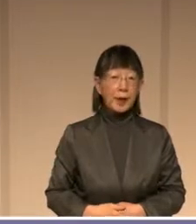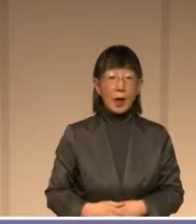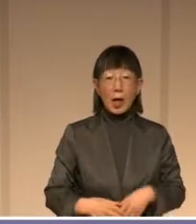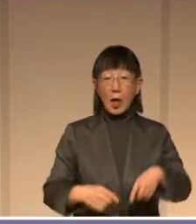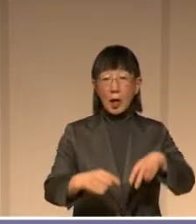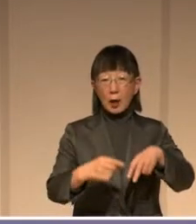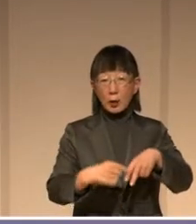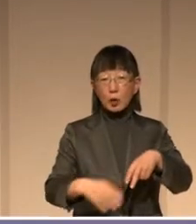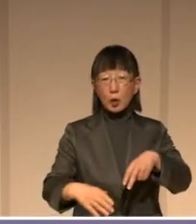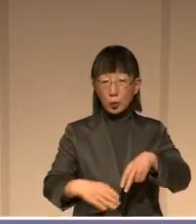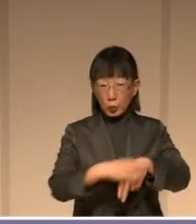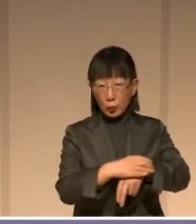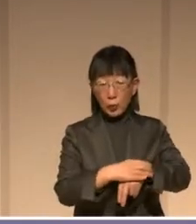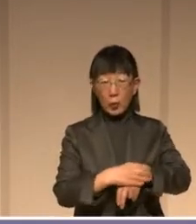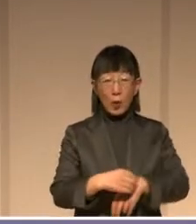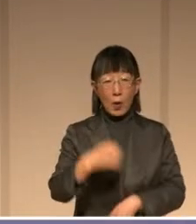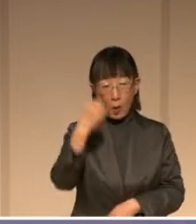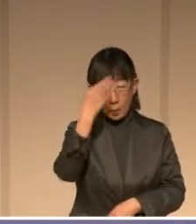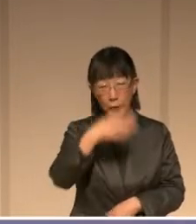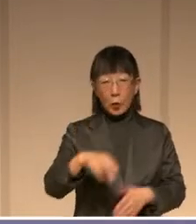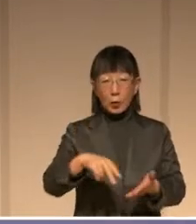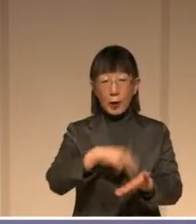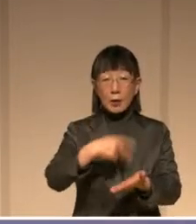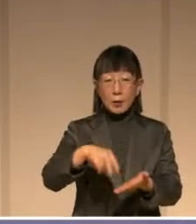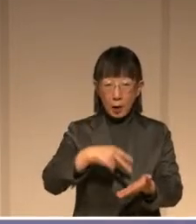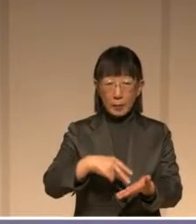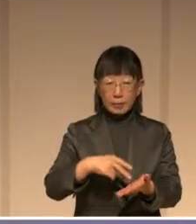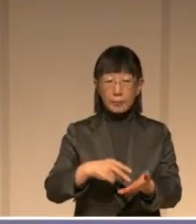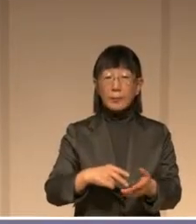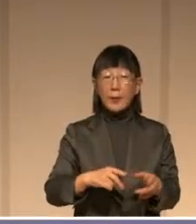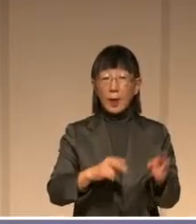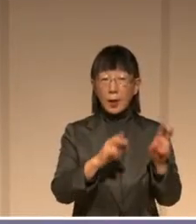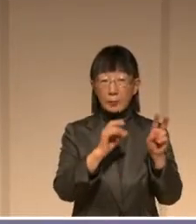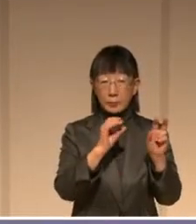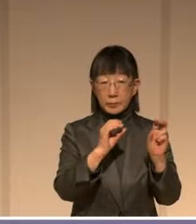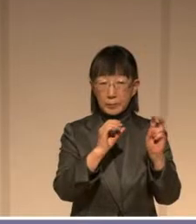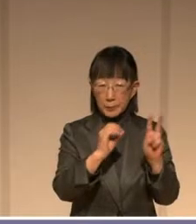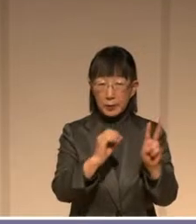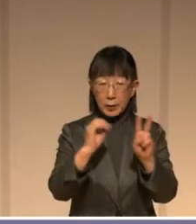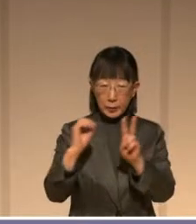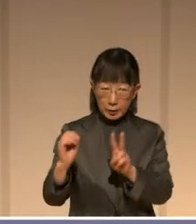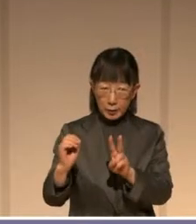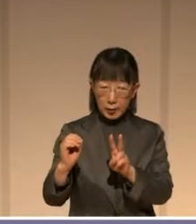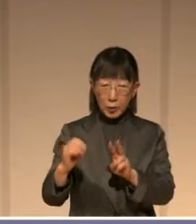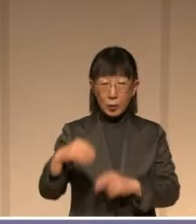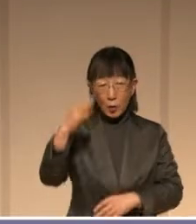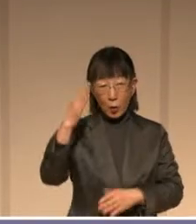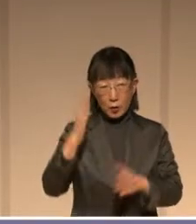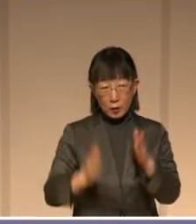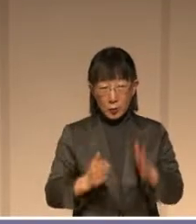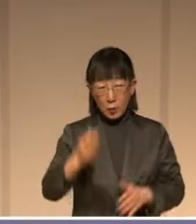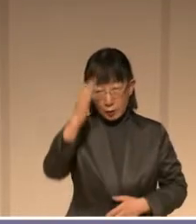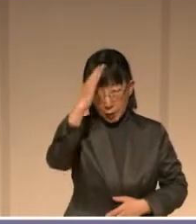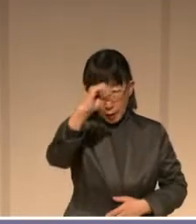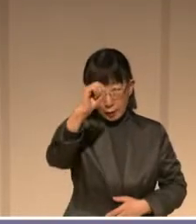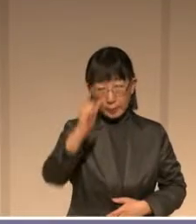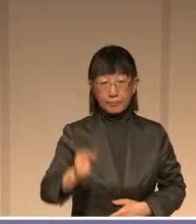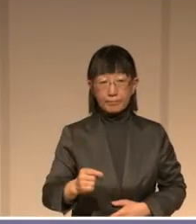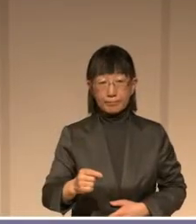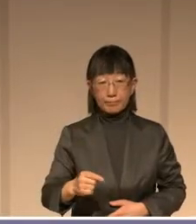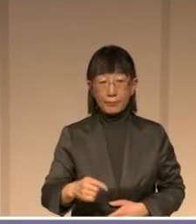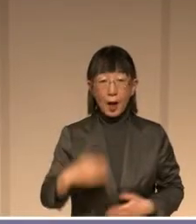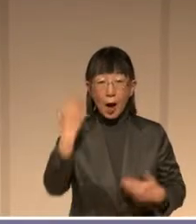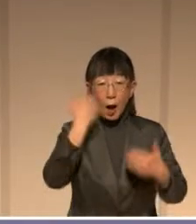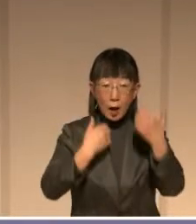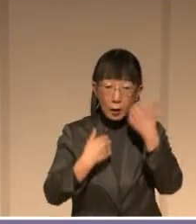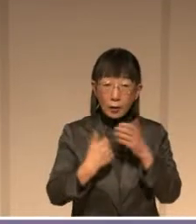品川2020スポーツ対しですがまずニックネーム大前パイ長これは